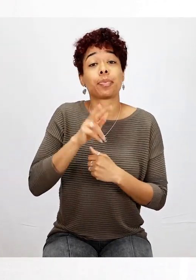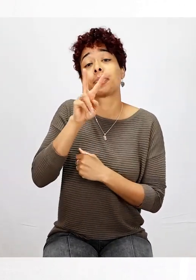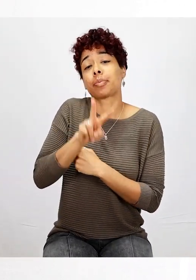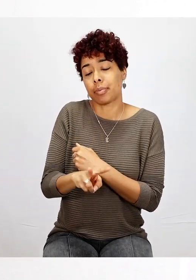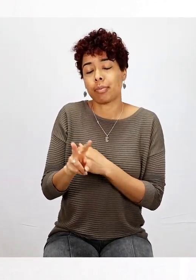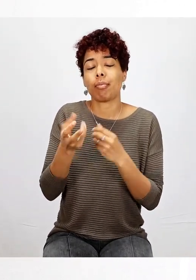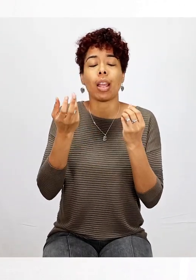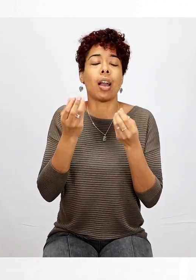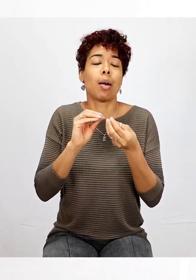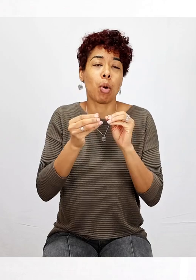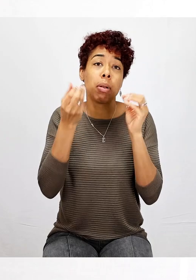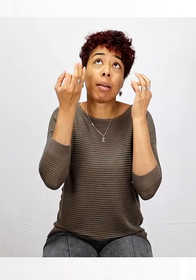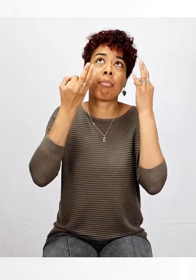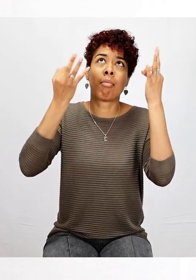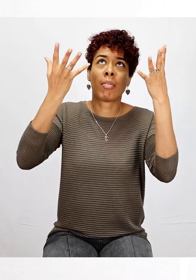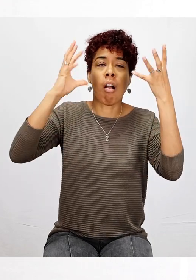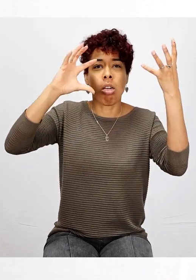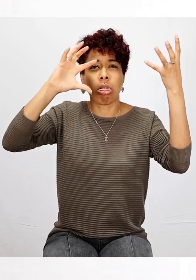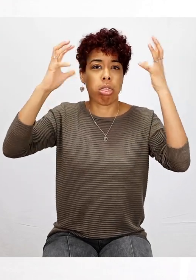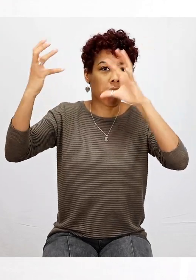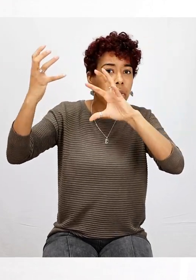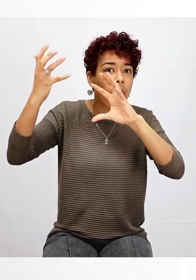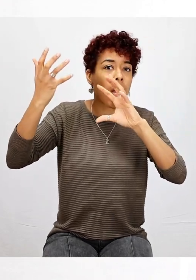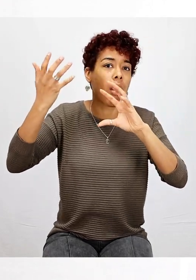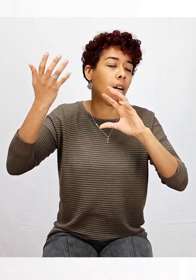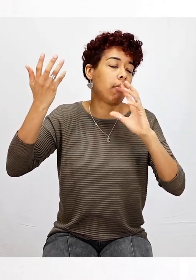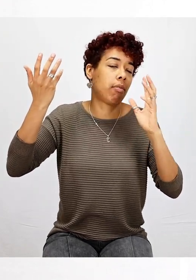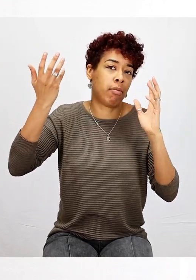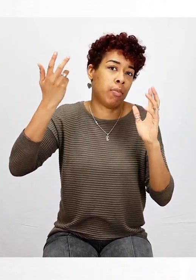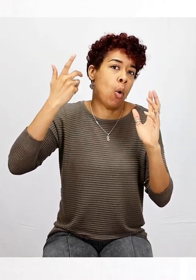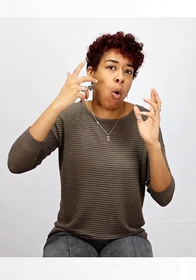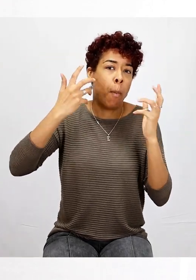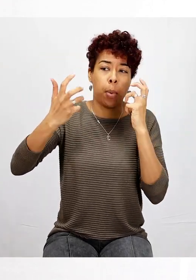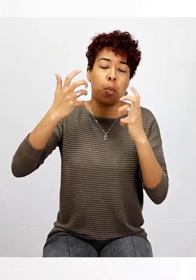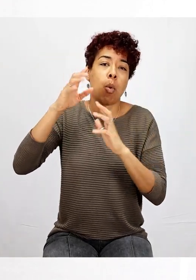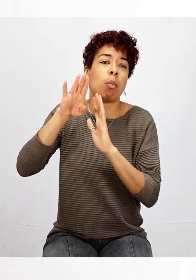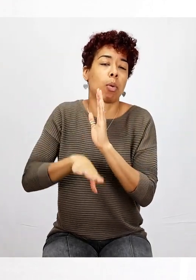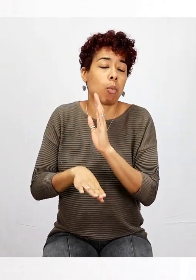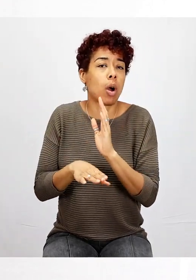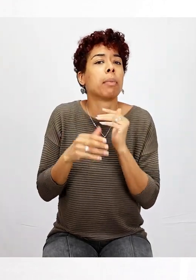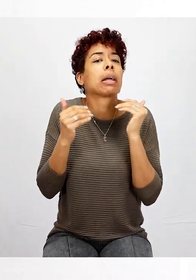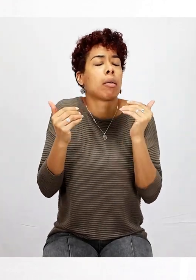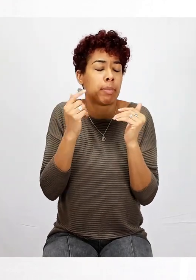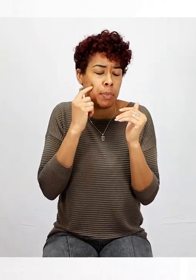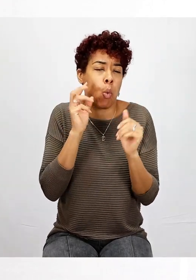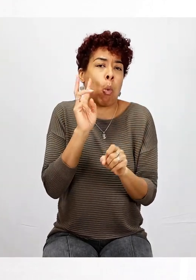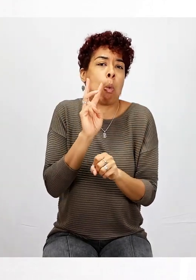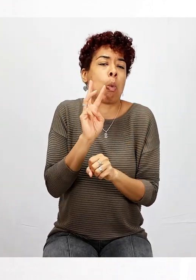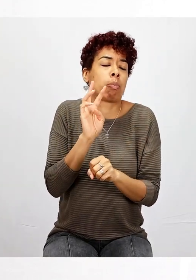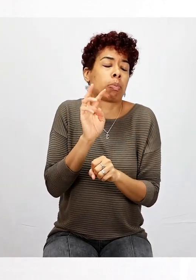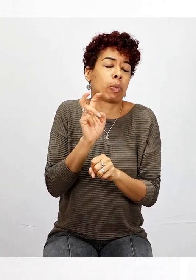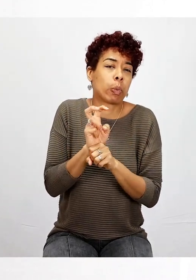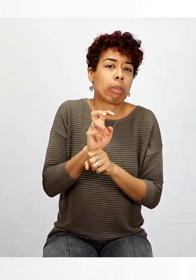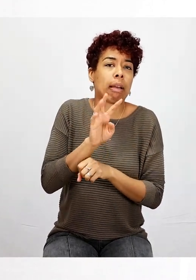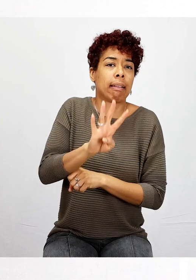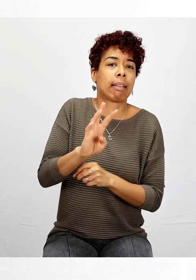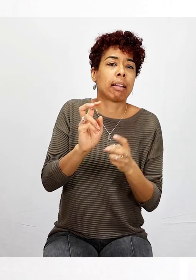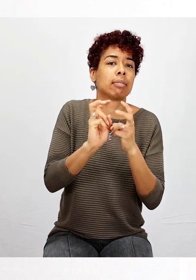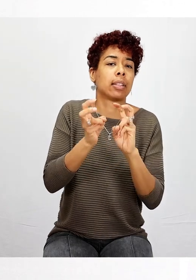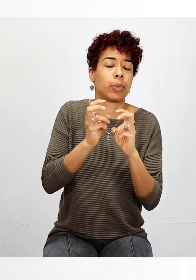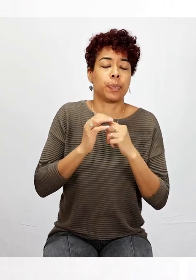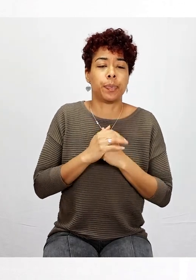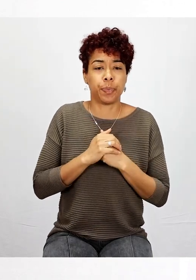problème écologique, ça commence à ne plus être trop marqué comme avant. Mais si on garde le thème des 4 saisons,